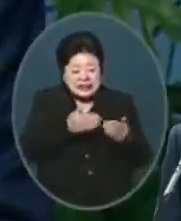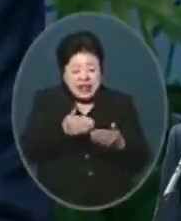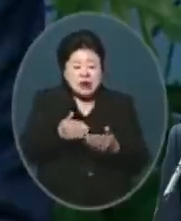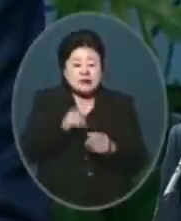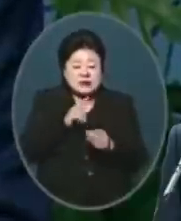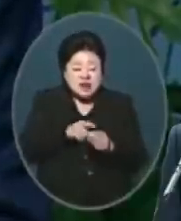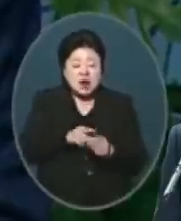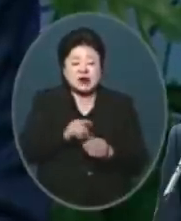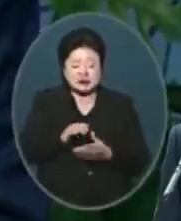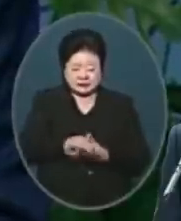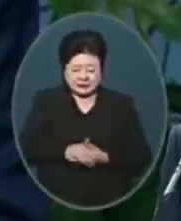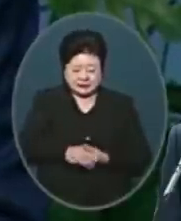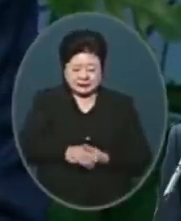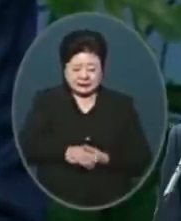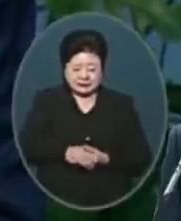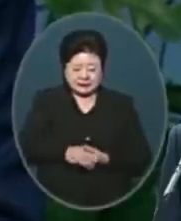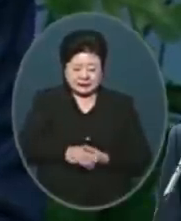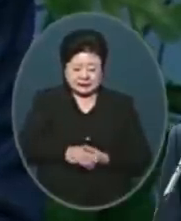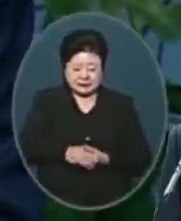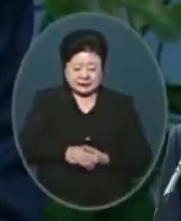체험적이라는 것입니다.